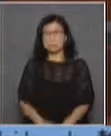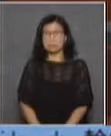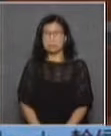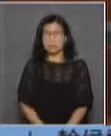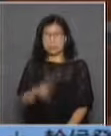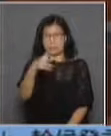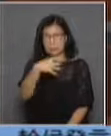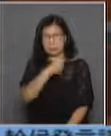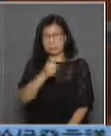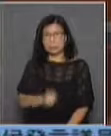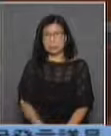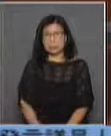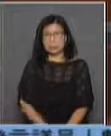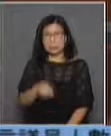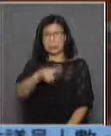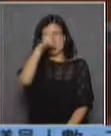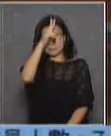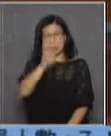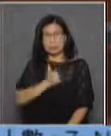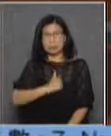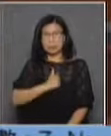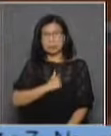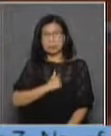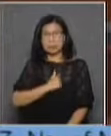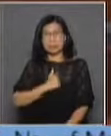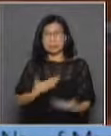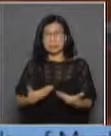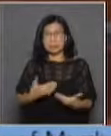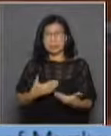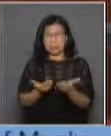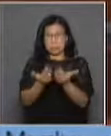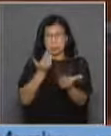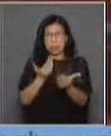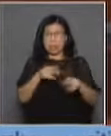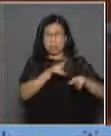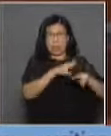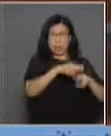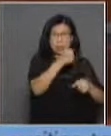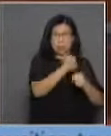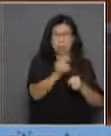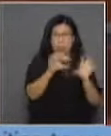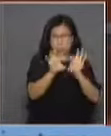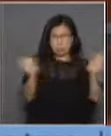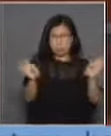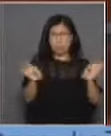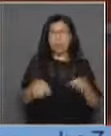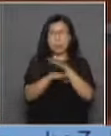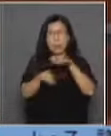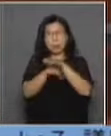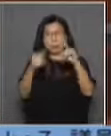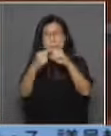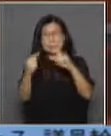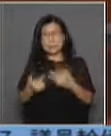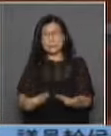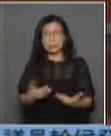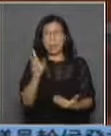席，即係咁嘅官員成個預製組件喺內地做，你一個平常人都會